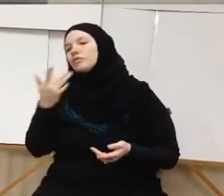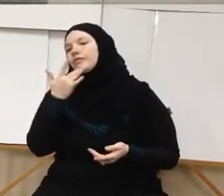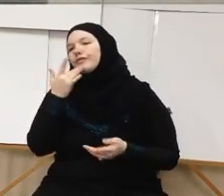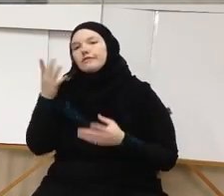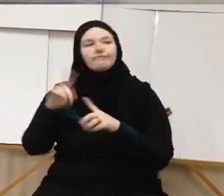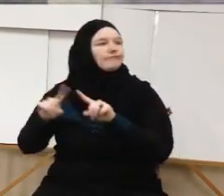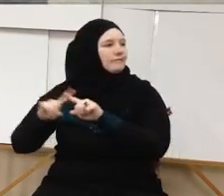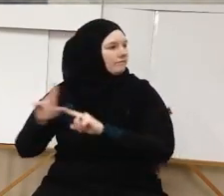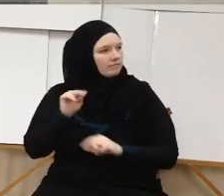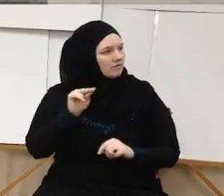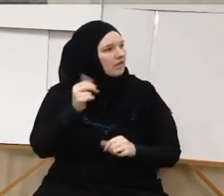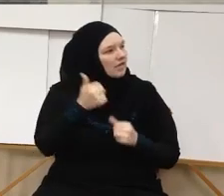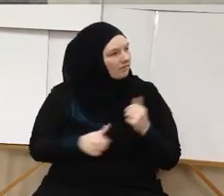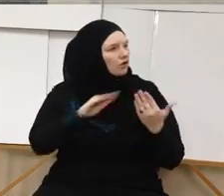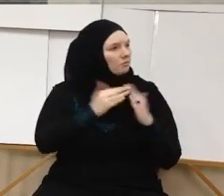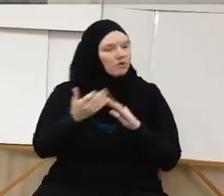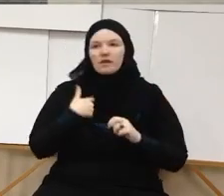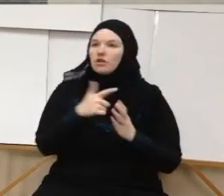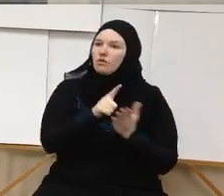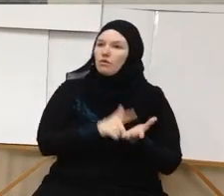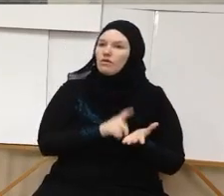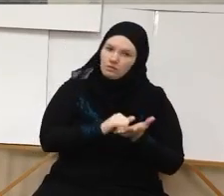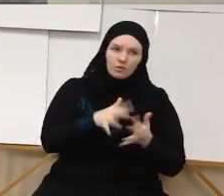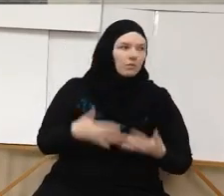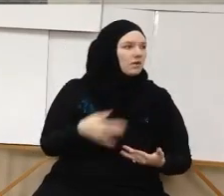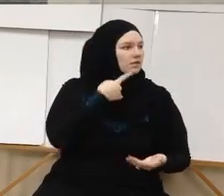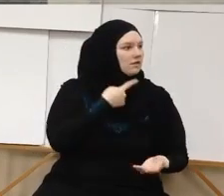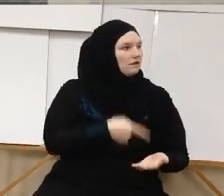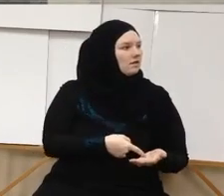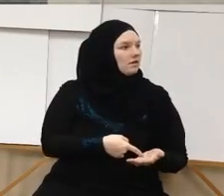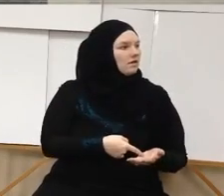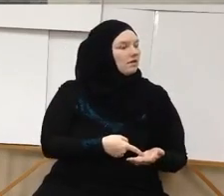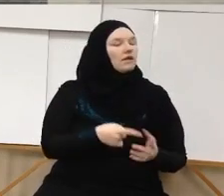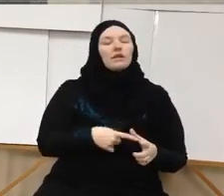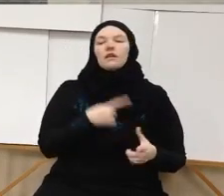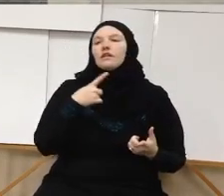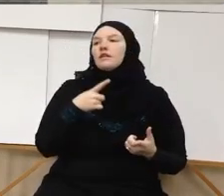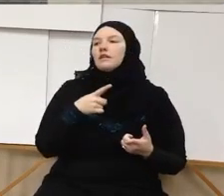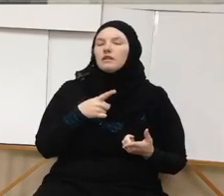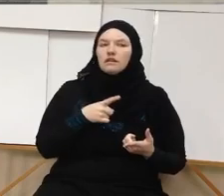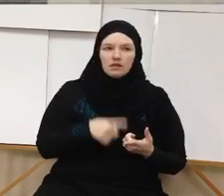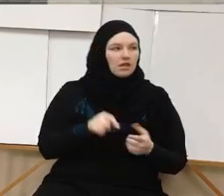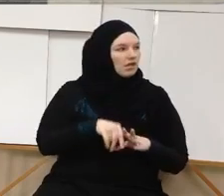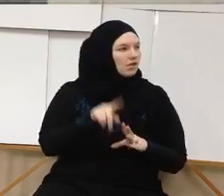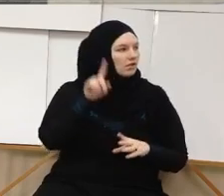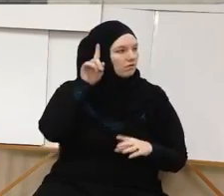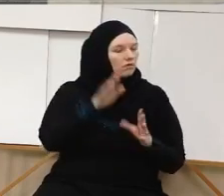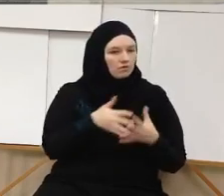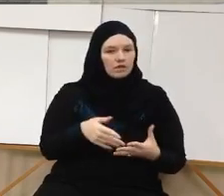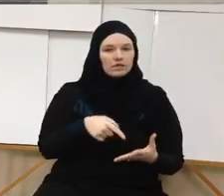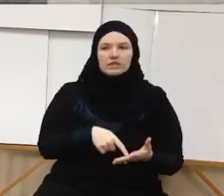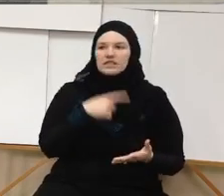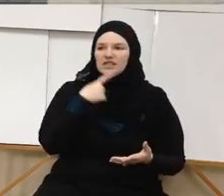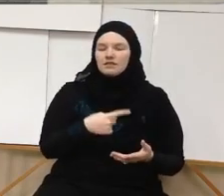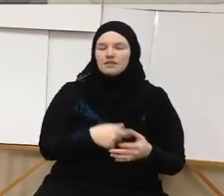Every community has a law. That's what the Quran is saying. And then he moves on to say, وَأَنِحْكُمْ بَيْنَهُمْ